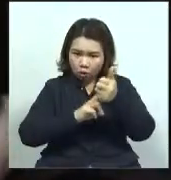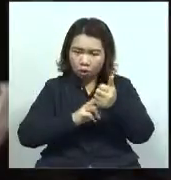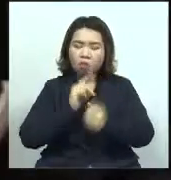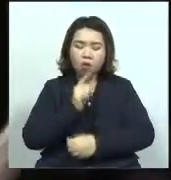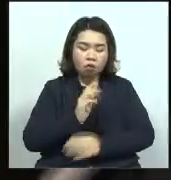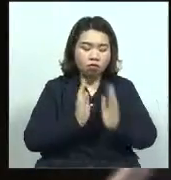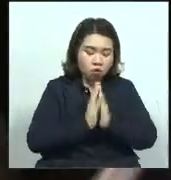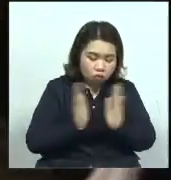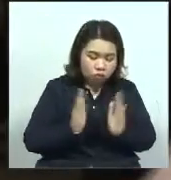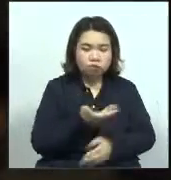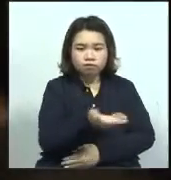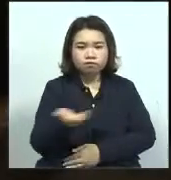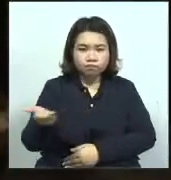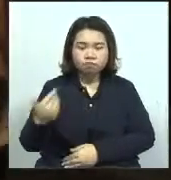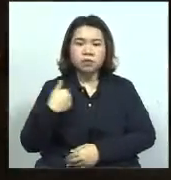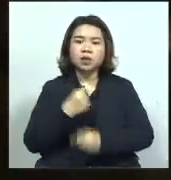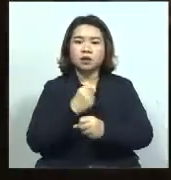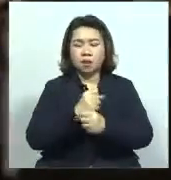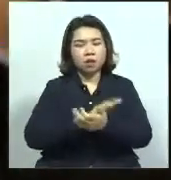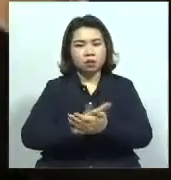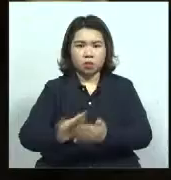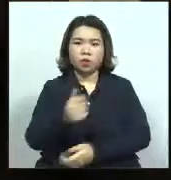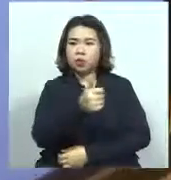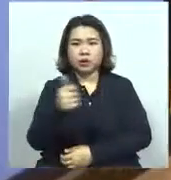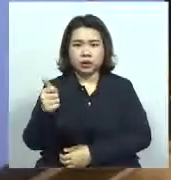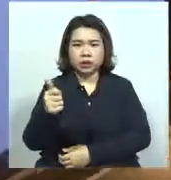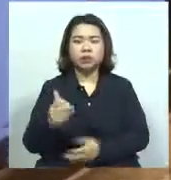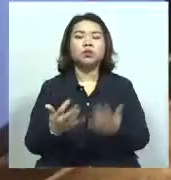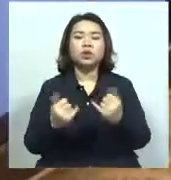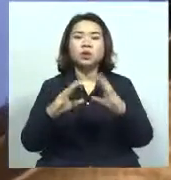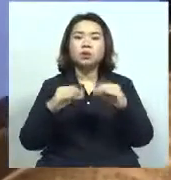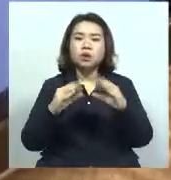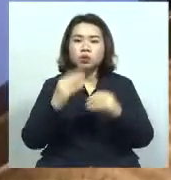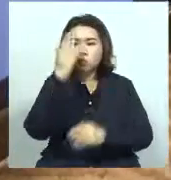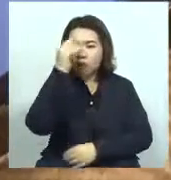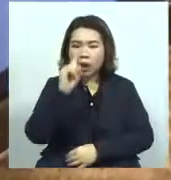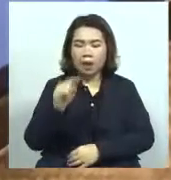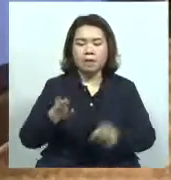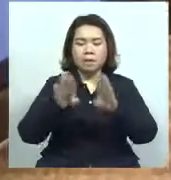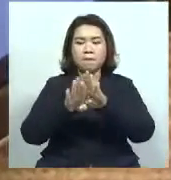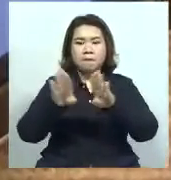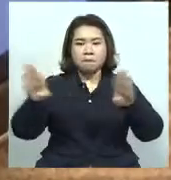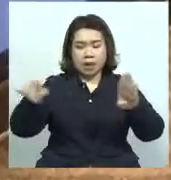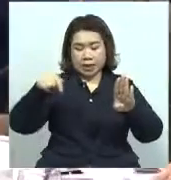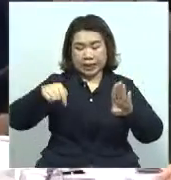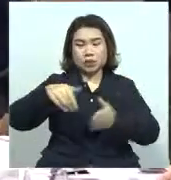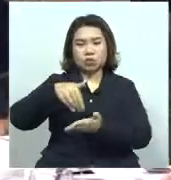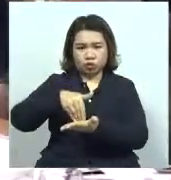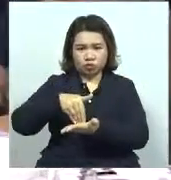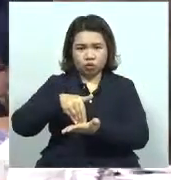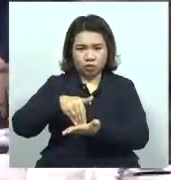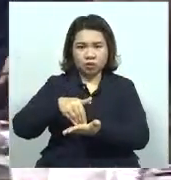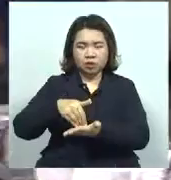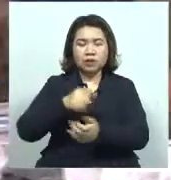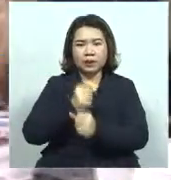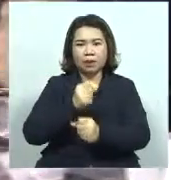นที่เตรียมการให้เป็นไปด้วยความเรียบร้อยทุกประการซึ่งวันนี้เป็นการประชุมเพื่อเปิดกองอำนวยการร่วมเป็นวันแรกเพื่อป